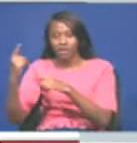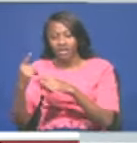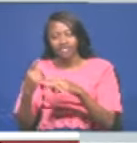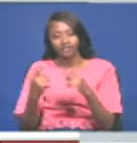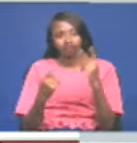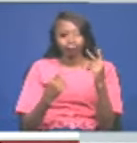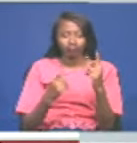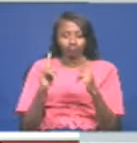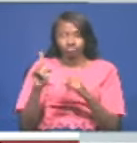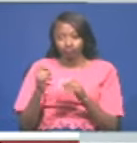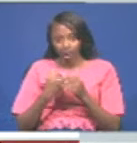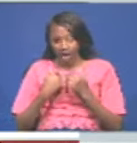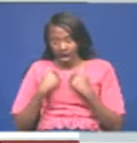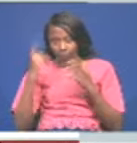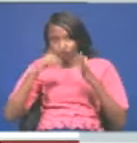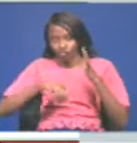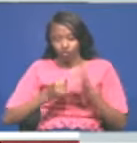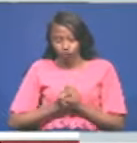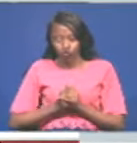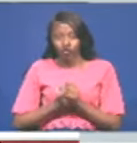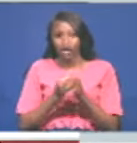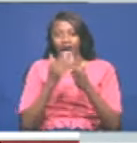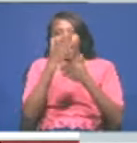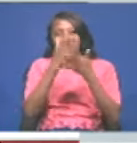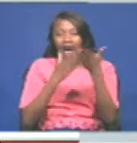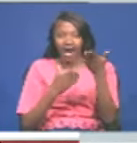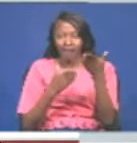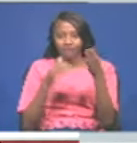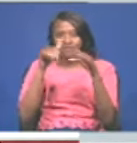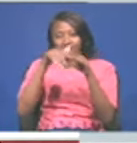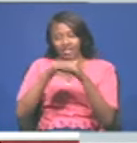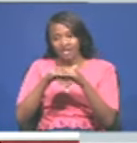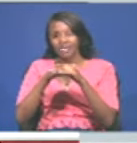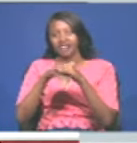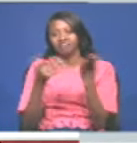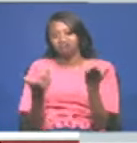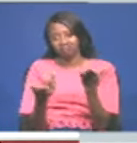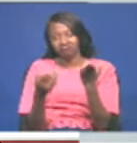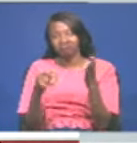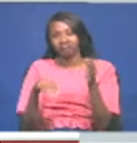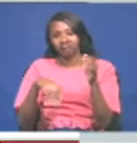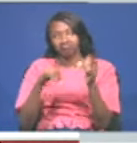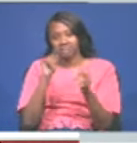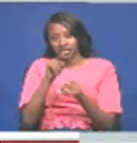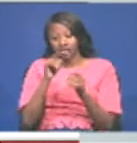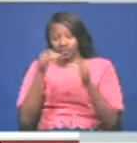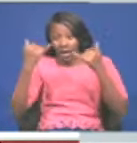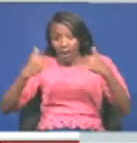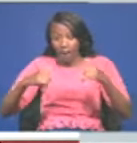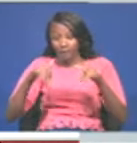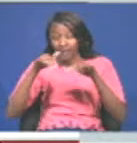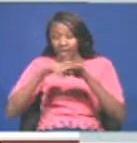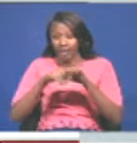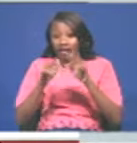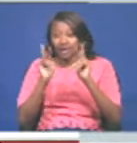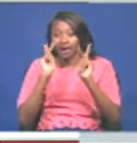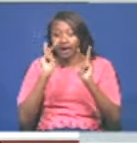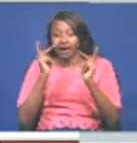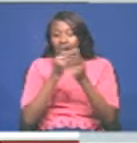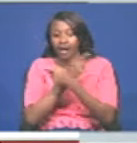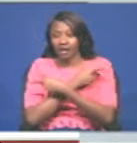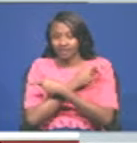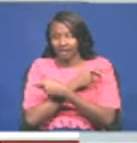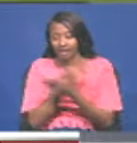na kujikatia tiketi ya nusu finali katika mashindano ya soka ya elite ya kujiandaa kwa msimu mpya ugani Kasarani Annex. Bidco